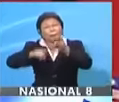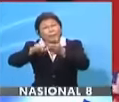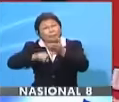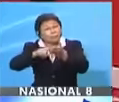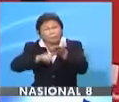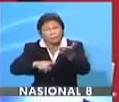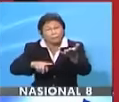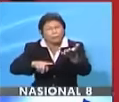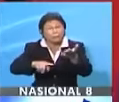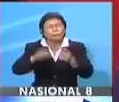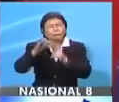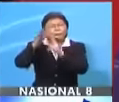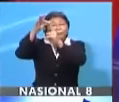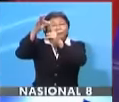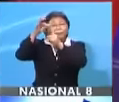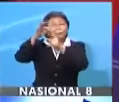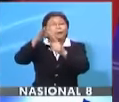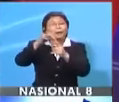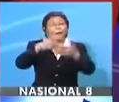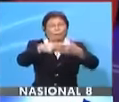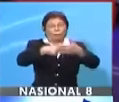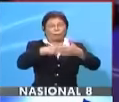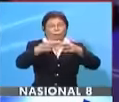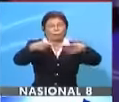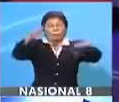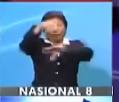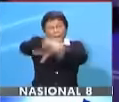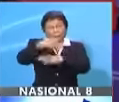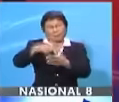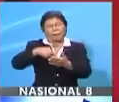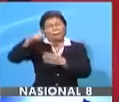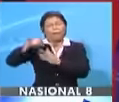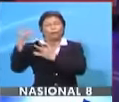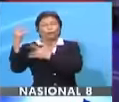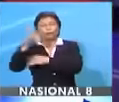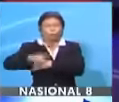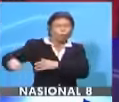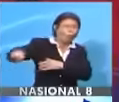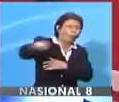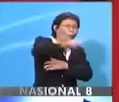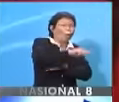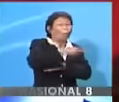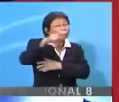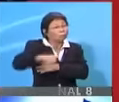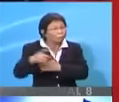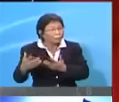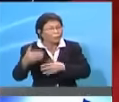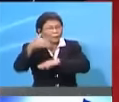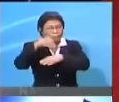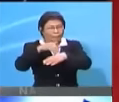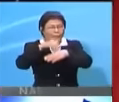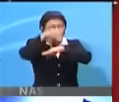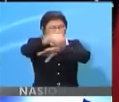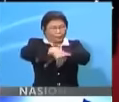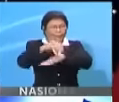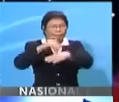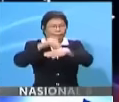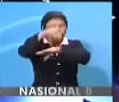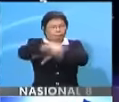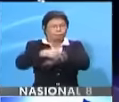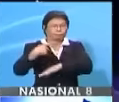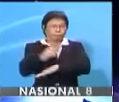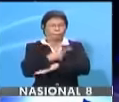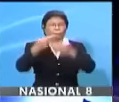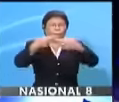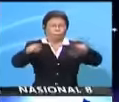agaknya keistimewaan pra-pelancaran malam ini yang patut ditunggu oleh orang ramai? Pada malam ini kita akan